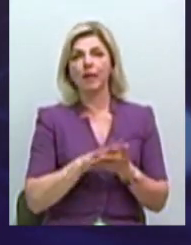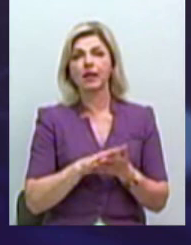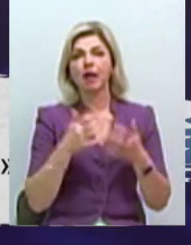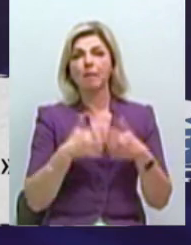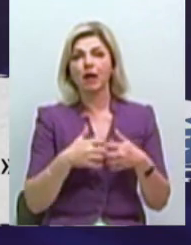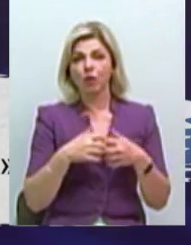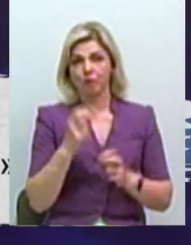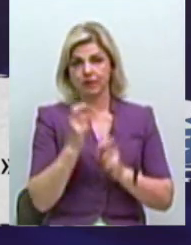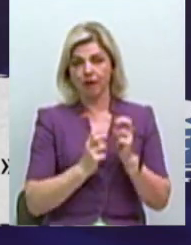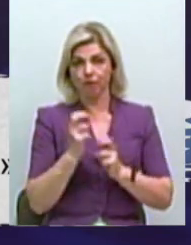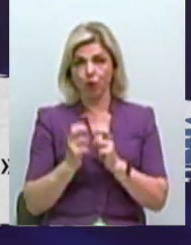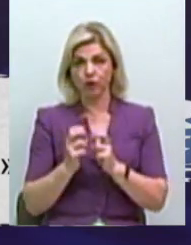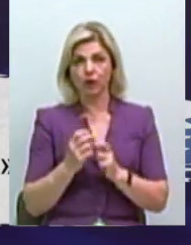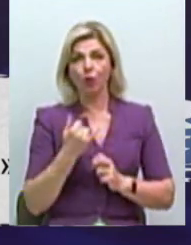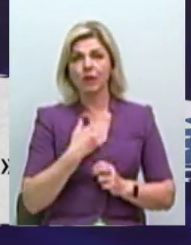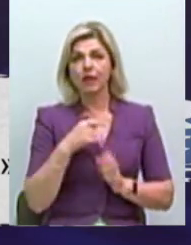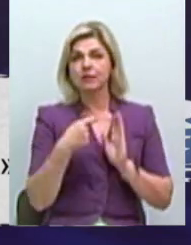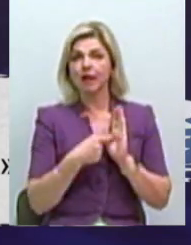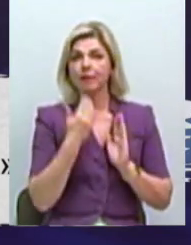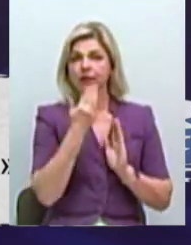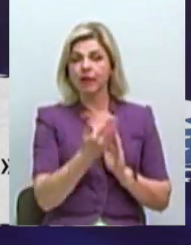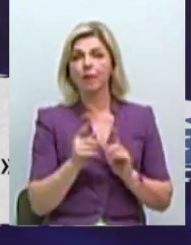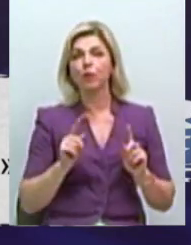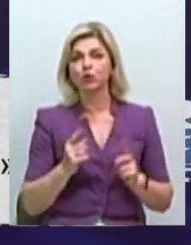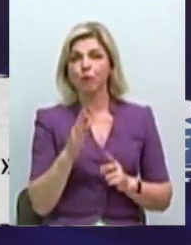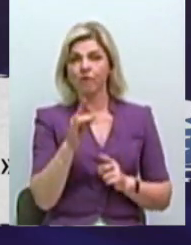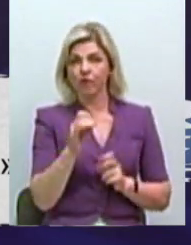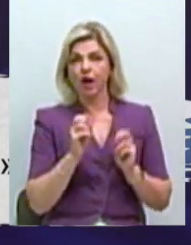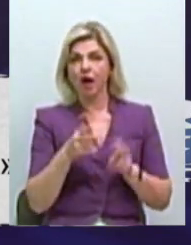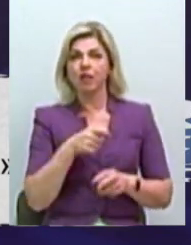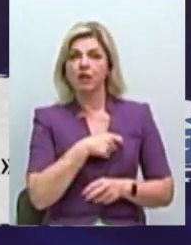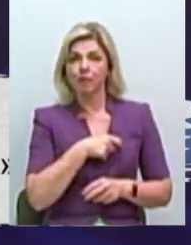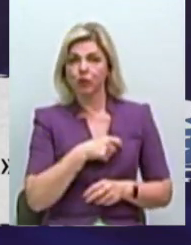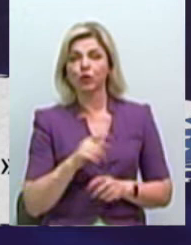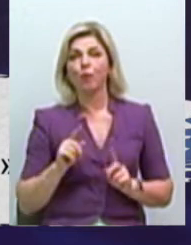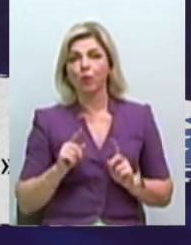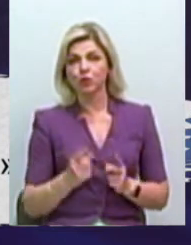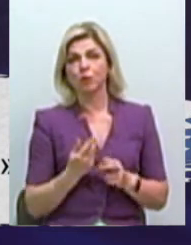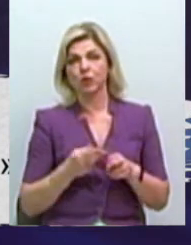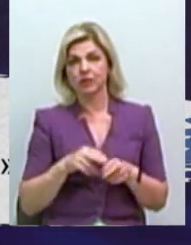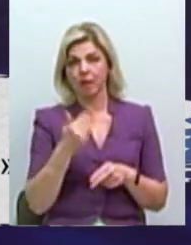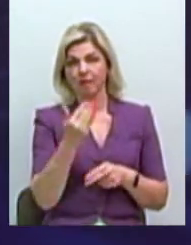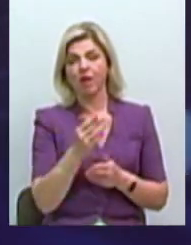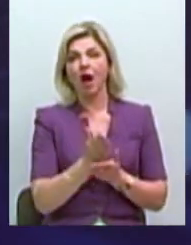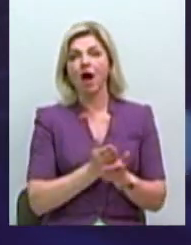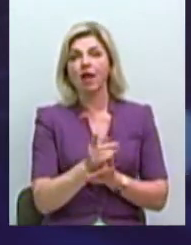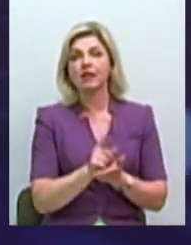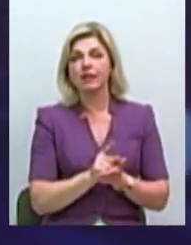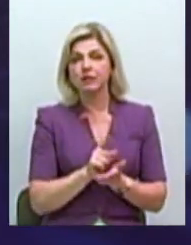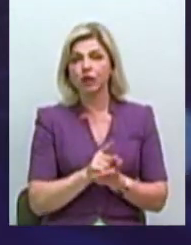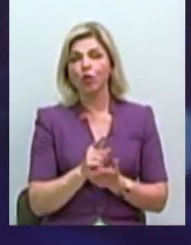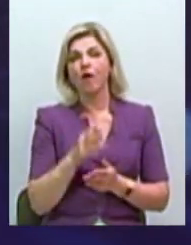сміттєпереробного заводу. В мене запитання, чому саме ви, як народний депутат, і чому саме в вашу каденцію ви вважаєте,